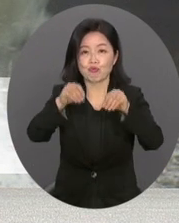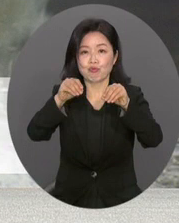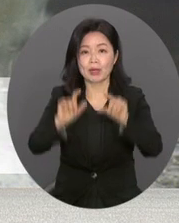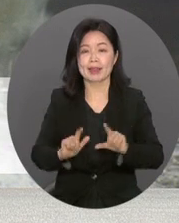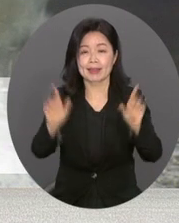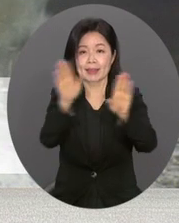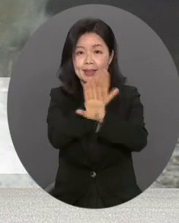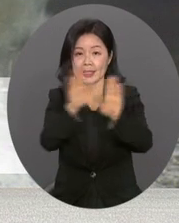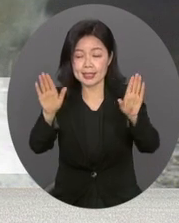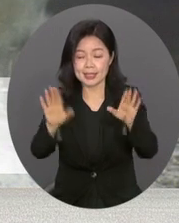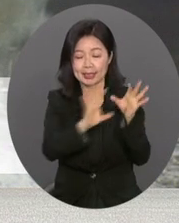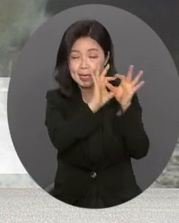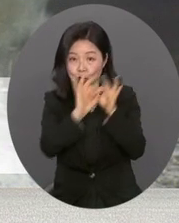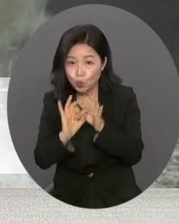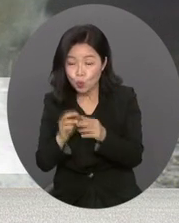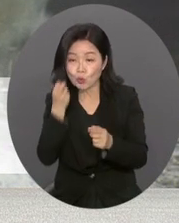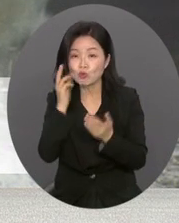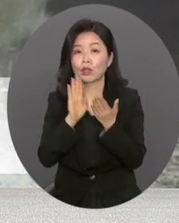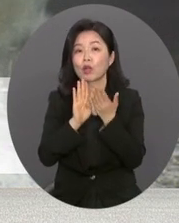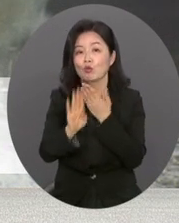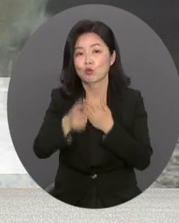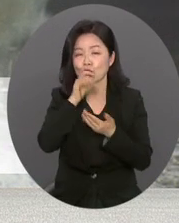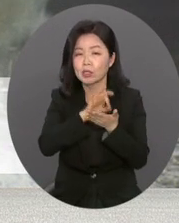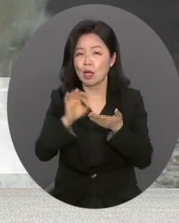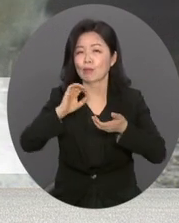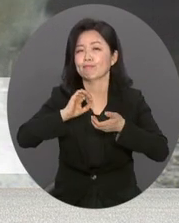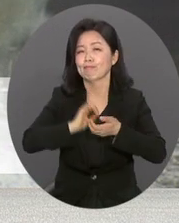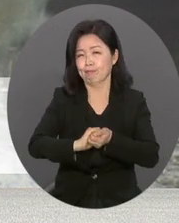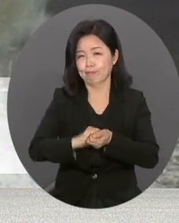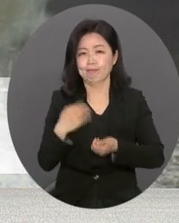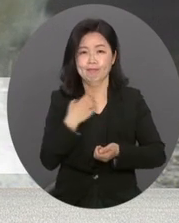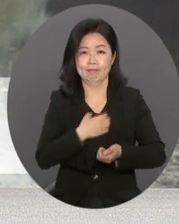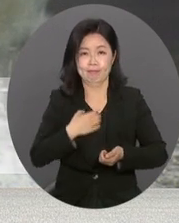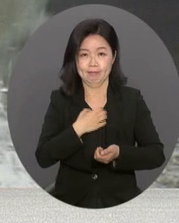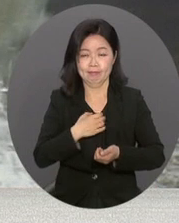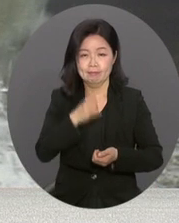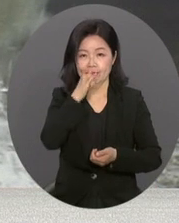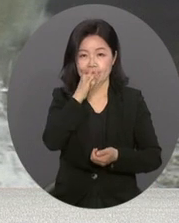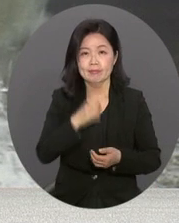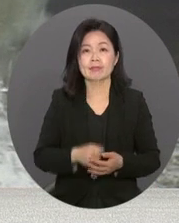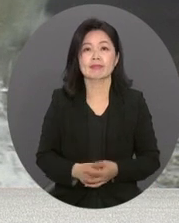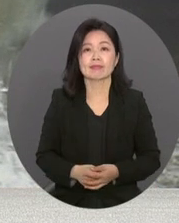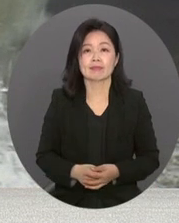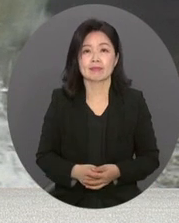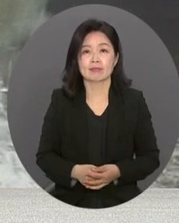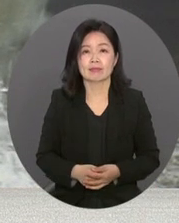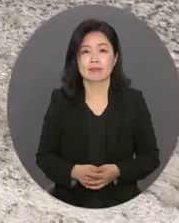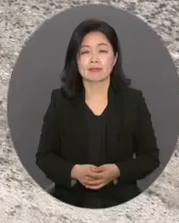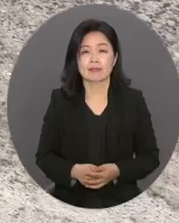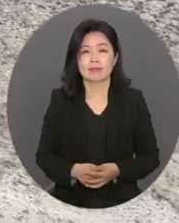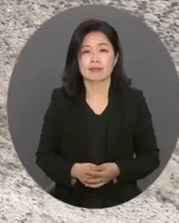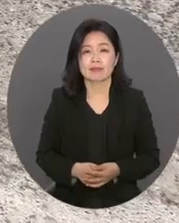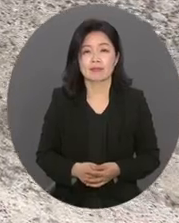계속되면 두 달 뒤부터 제한 급수가 불가피하다고 보고 있기 때문입니다. 김영찬 기자가 취재했습니다.